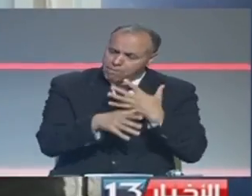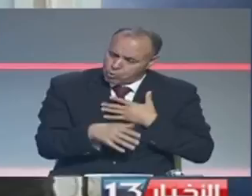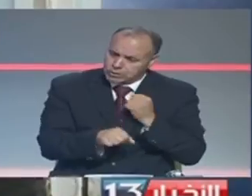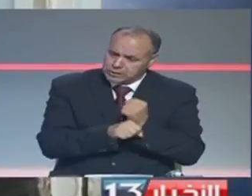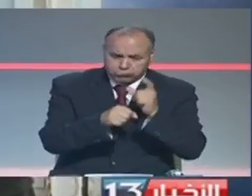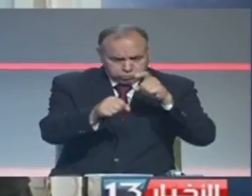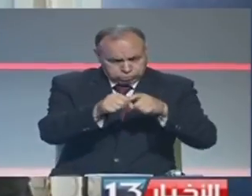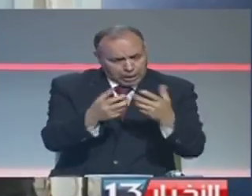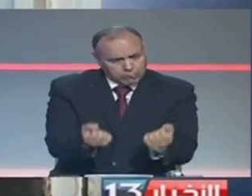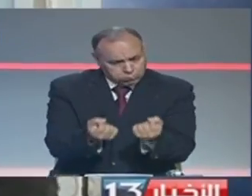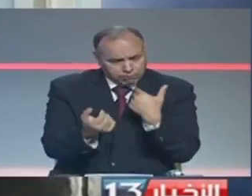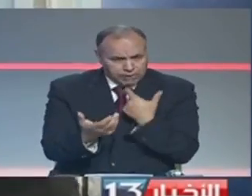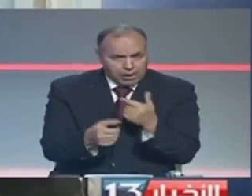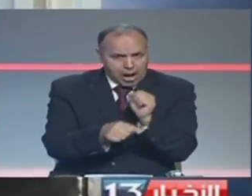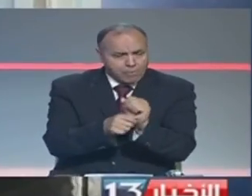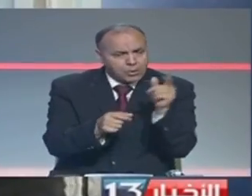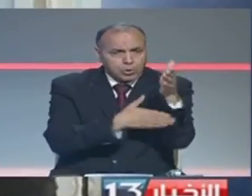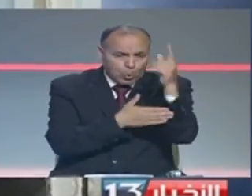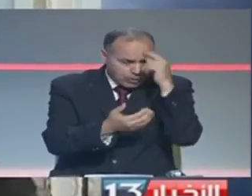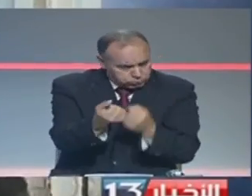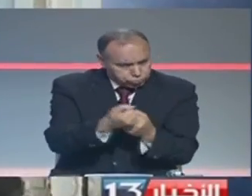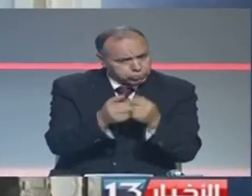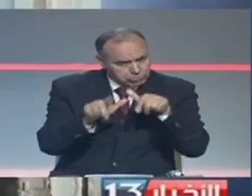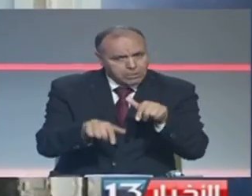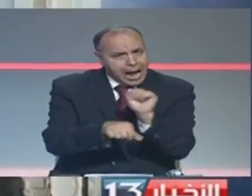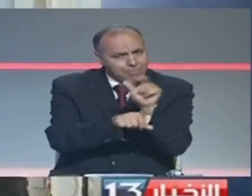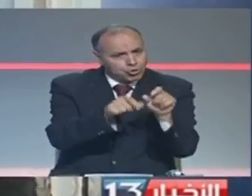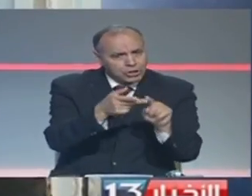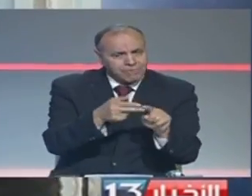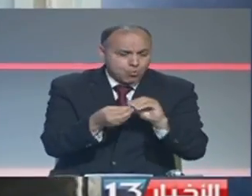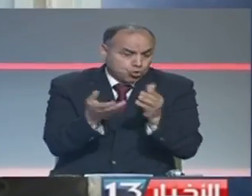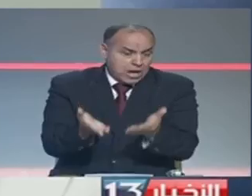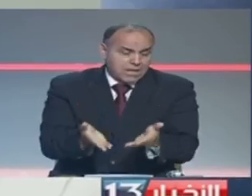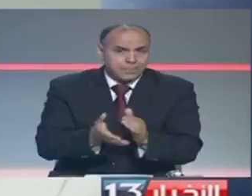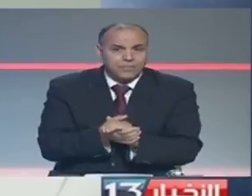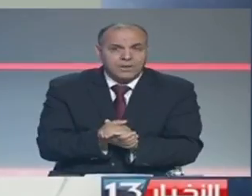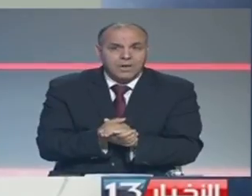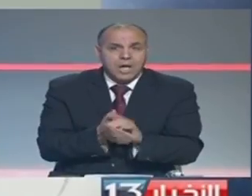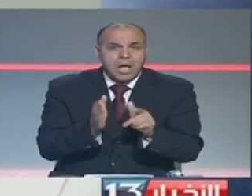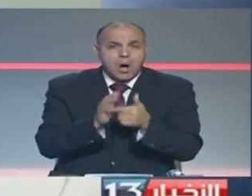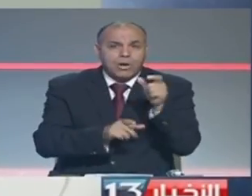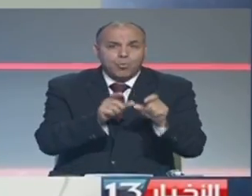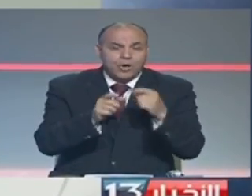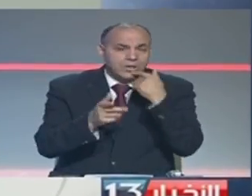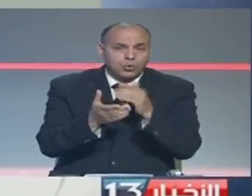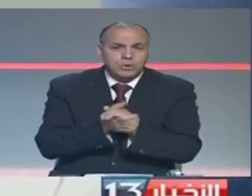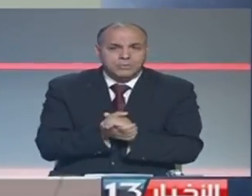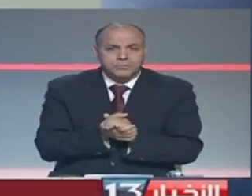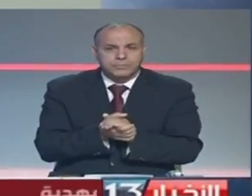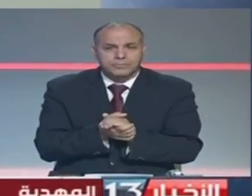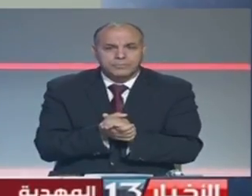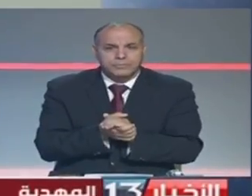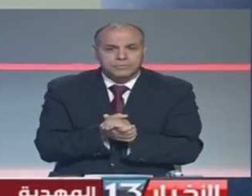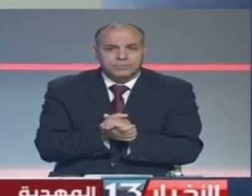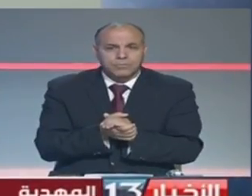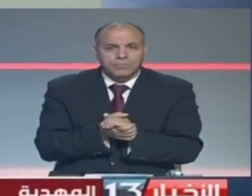يحبوا يساهموا في مع الدوله نتاعهم معناها باش في الكريز هذا اللي صاير لنا. اول ما بدينا نخمو كيفاش تكون هي